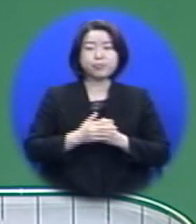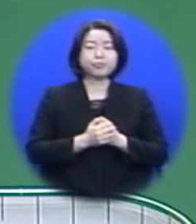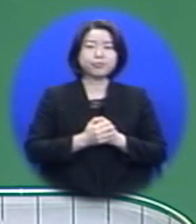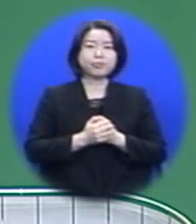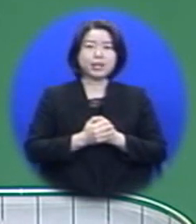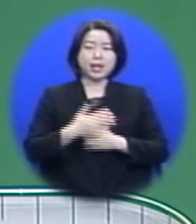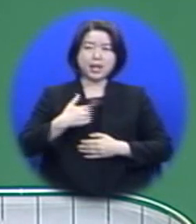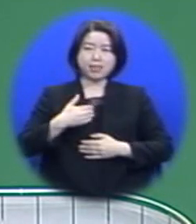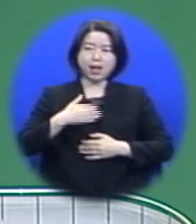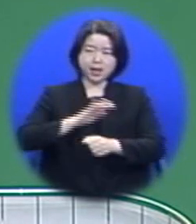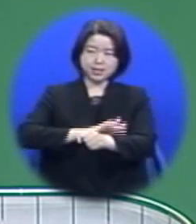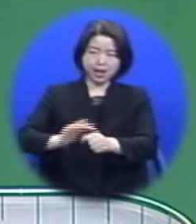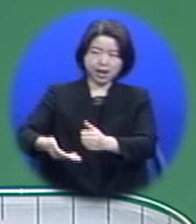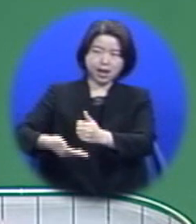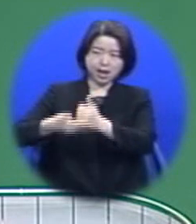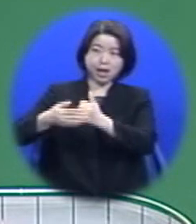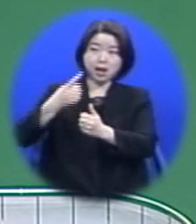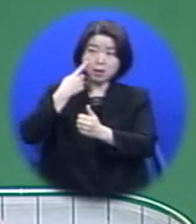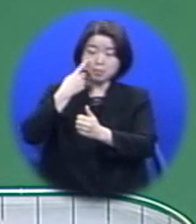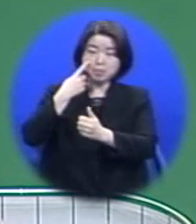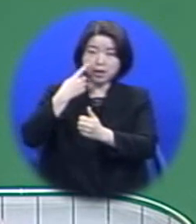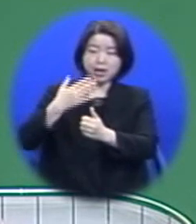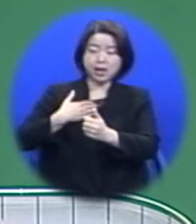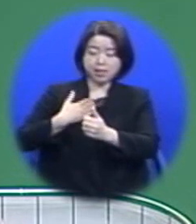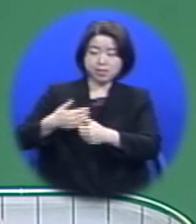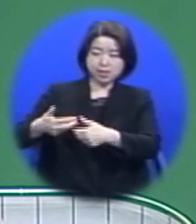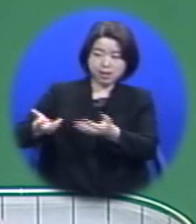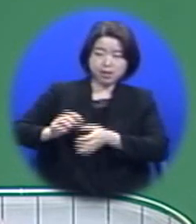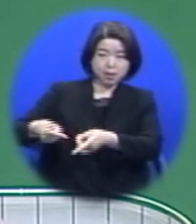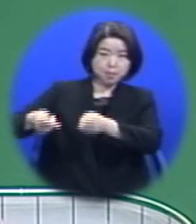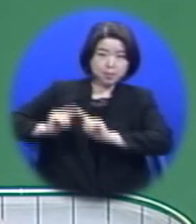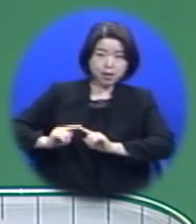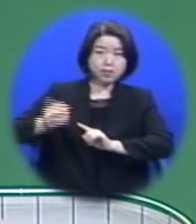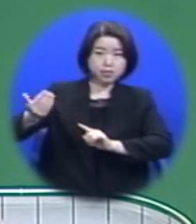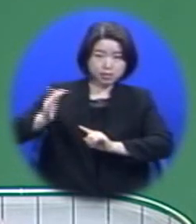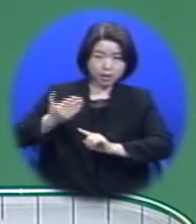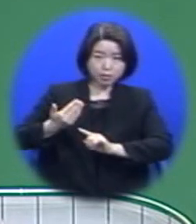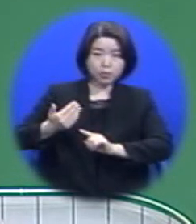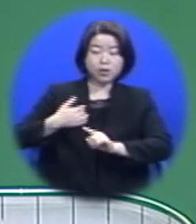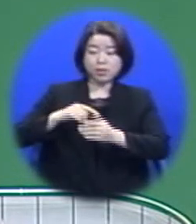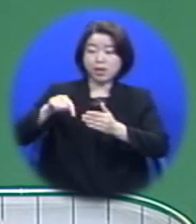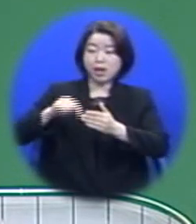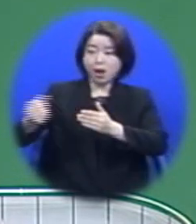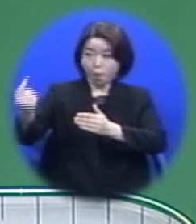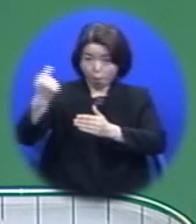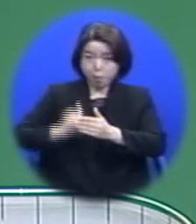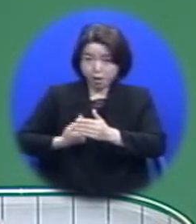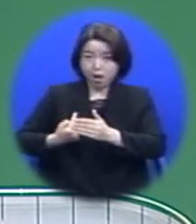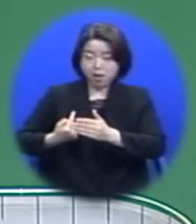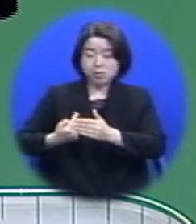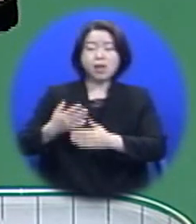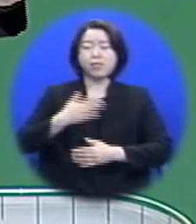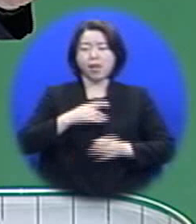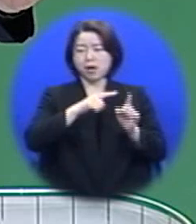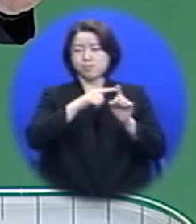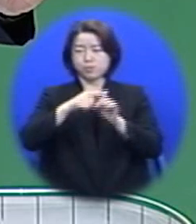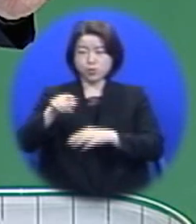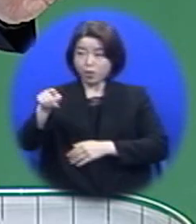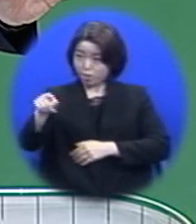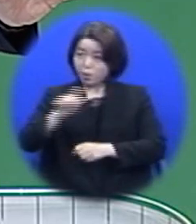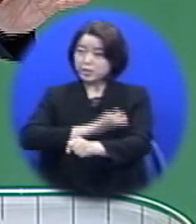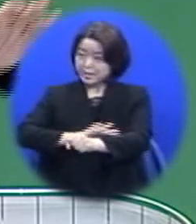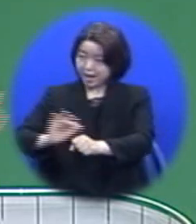섬기기 해 봐 내편이 되고 그리고 내 아래 들어오면 내가 무조건 잘되게